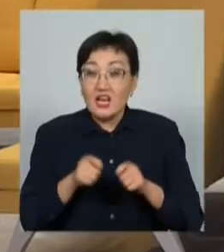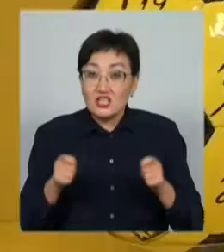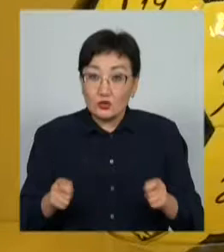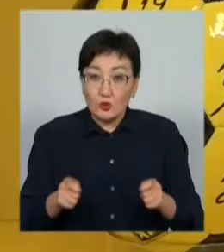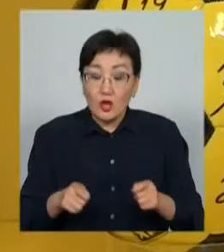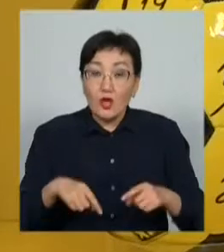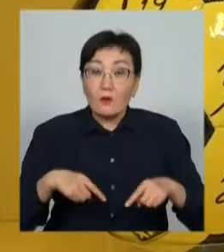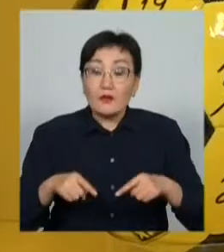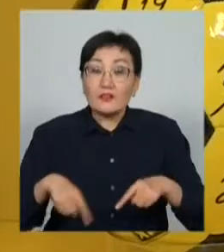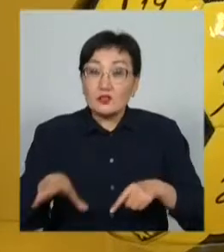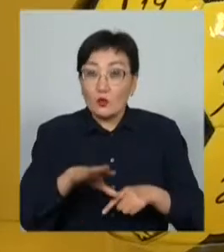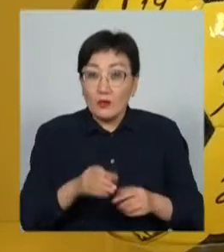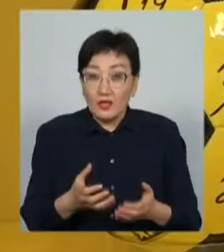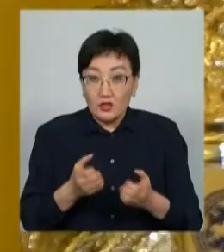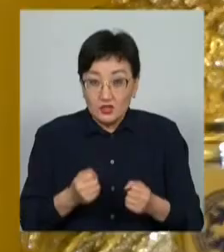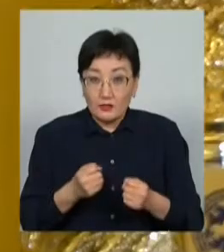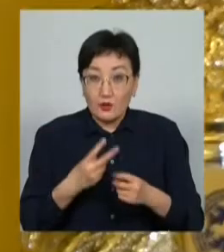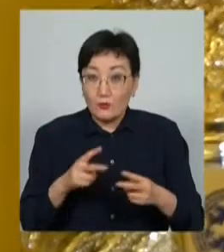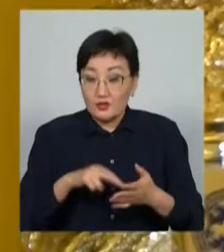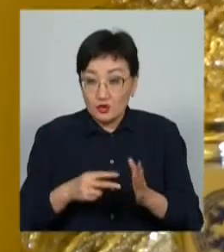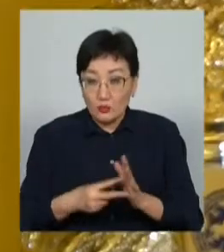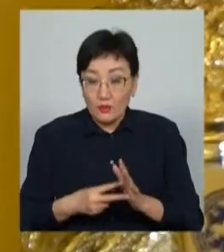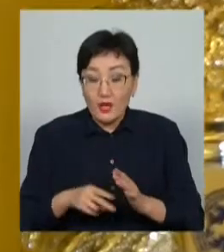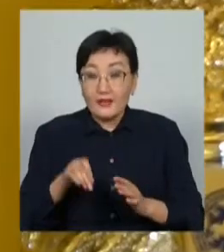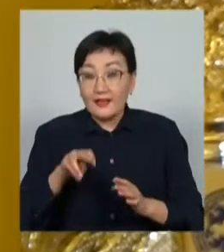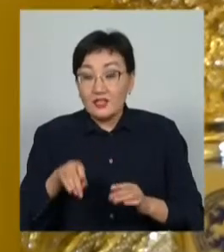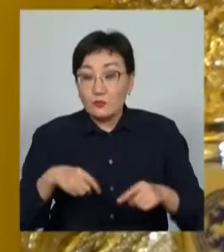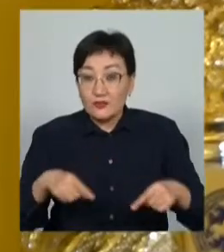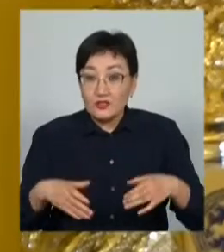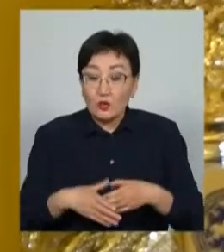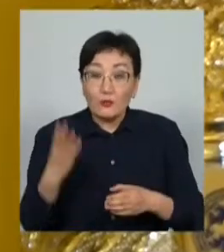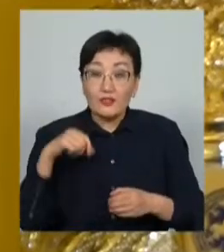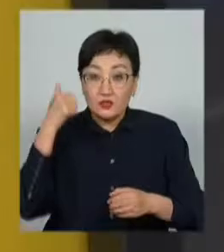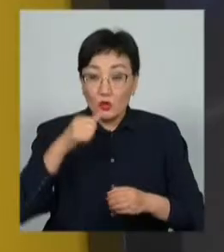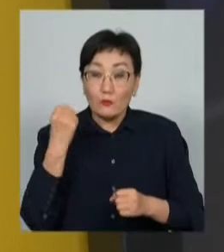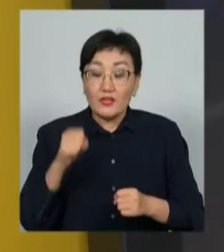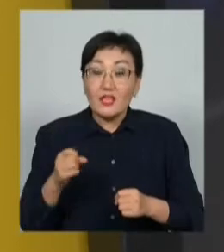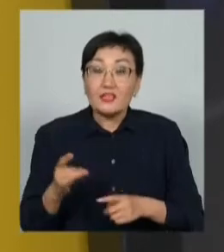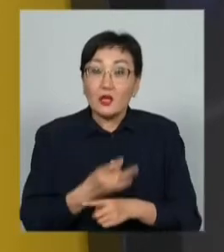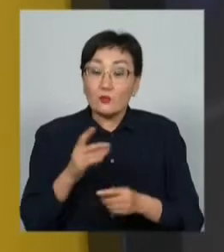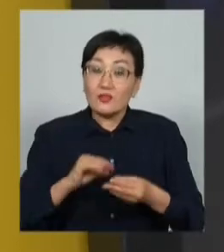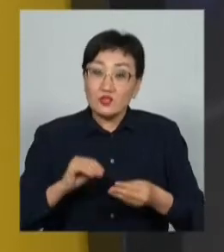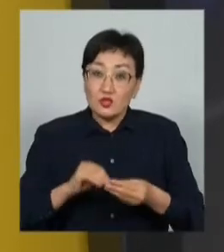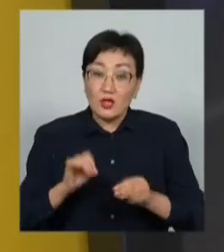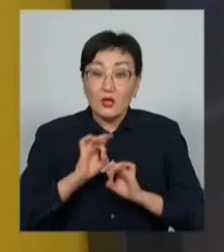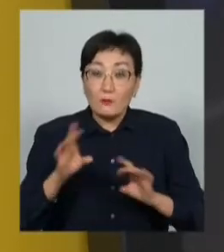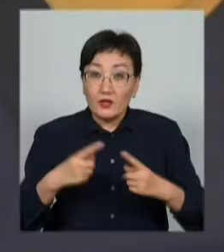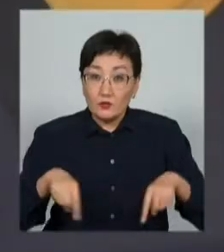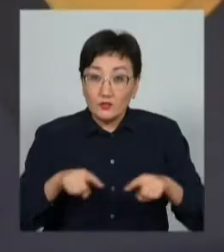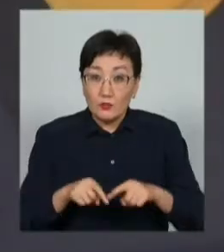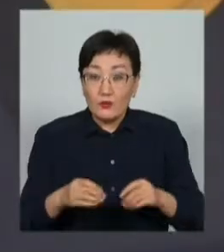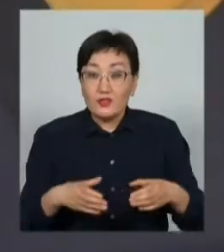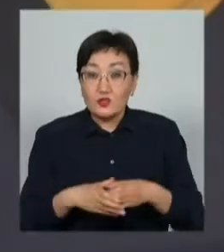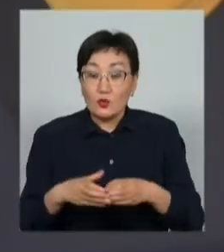және ойыншылар алу жағын қарастырып жатқанын айтады. Сонымен қоса Қайрат футболшыларының өткен жылғы жеңісті тағы бір мәрте қайталап, Чемпиондар Лигасының